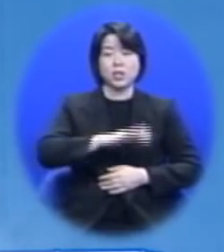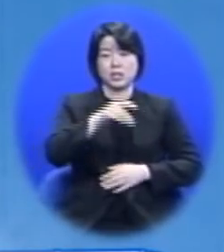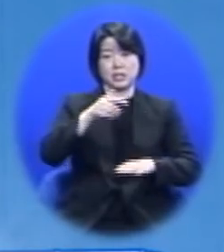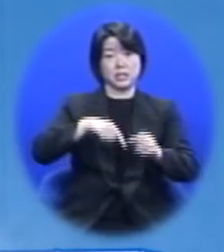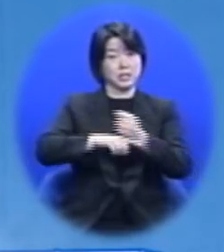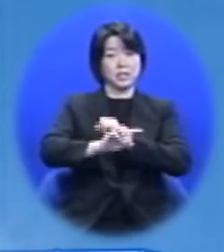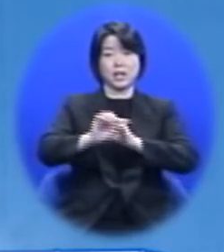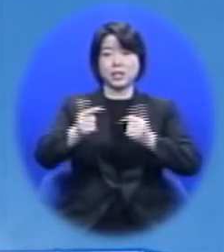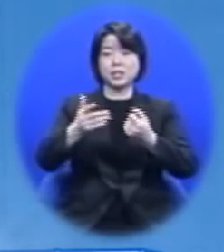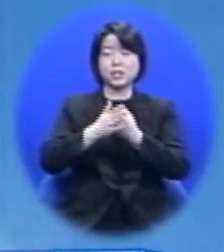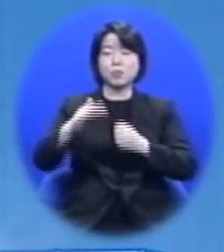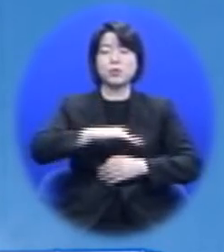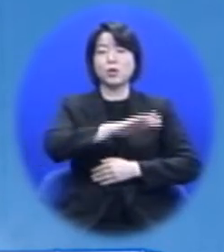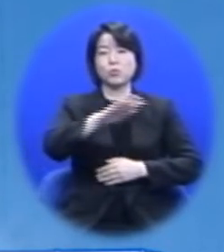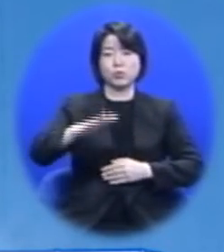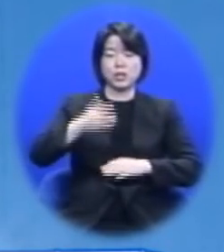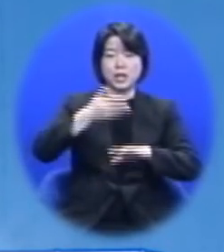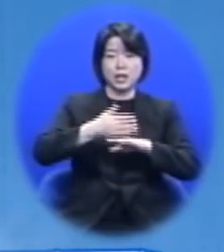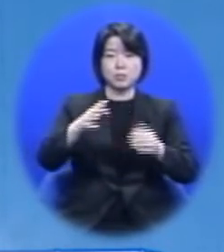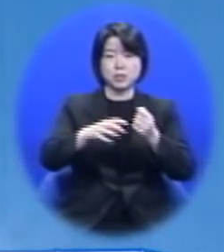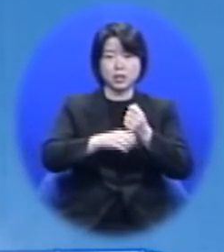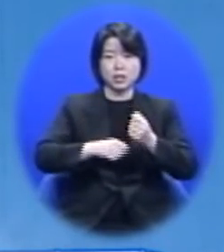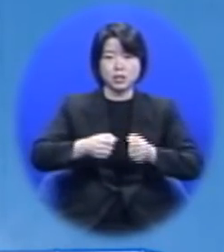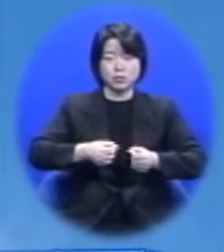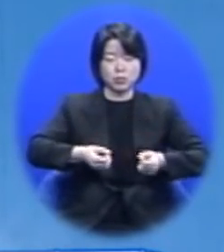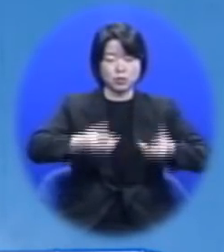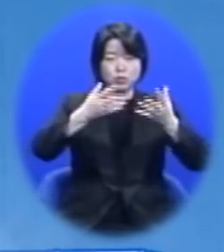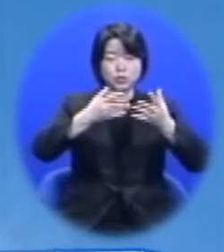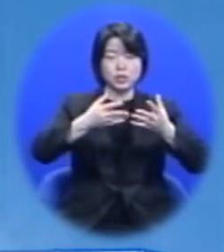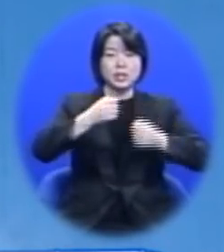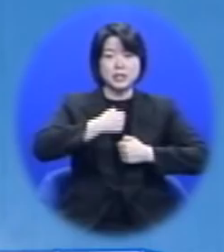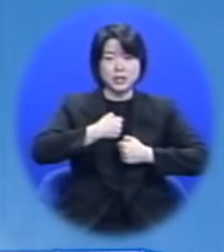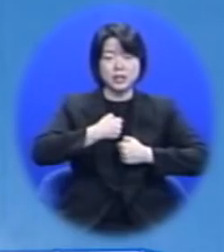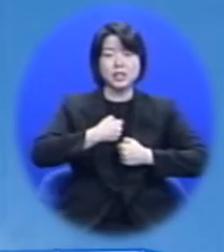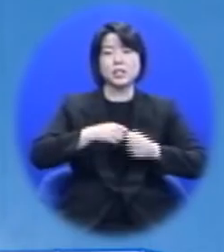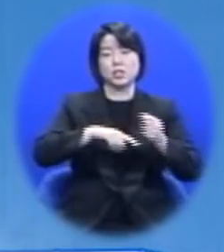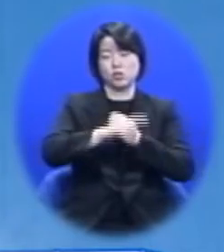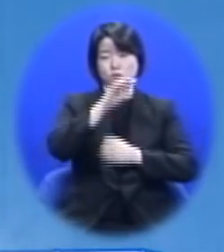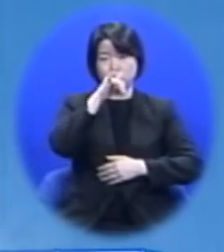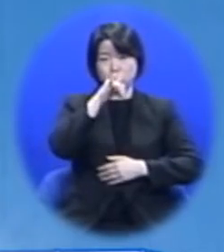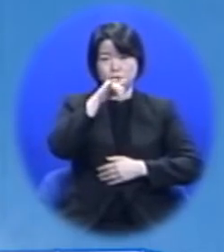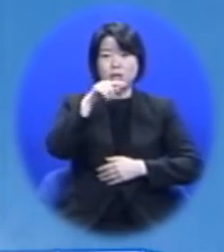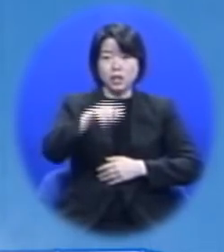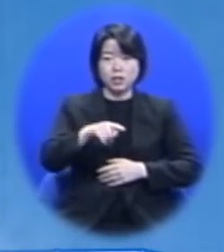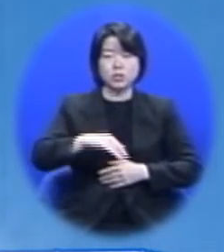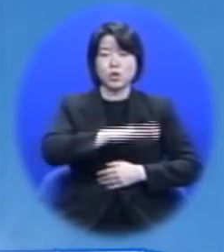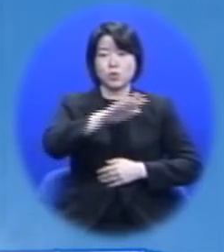이것이 바로 우리 안에 하나님이 허락하신 놀라우신 구원의 역사예요.